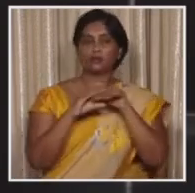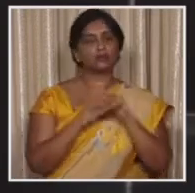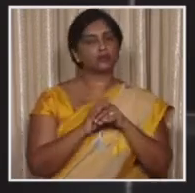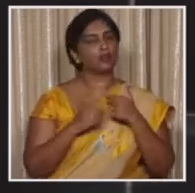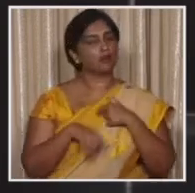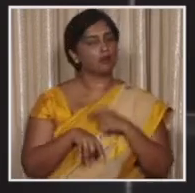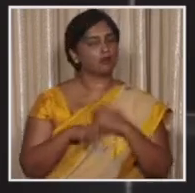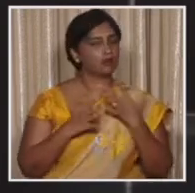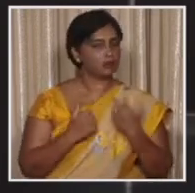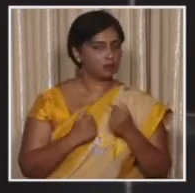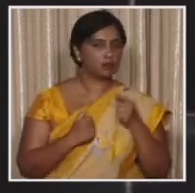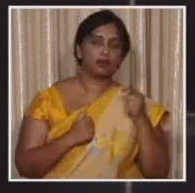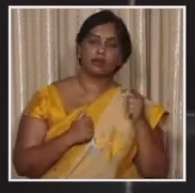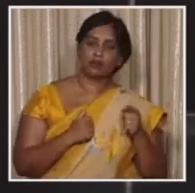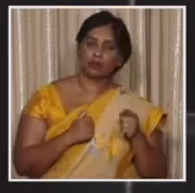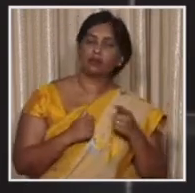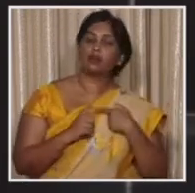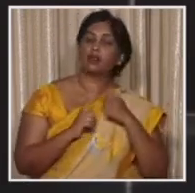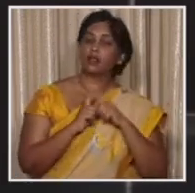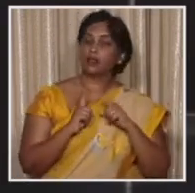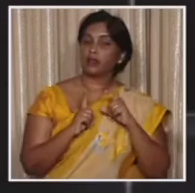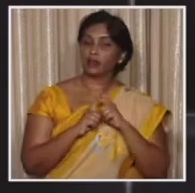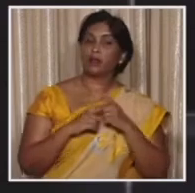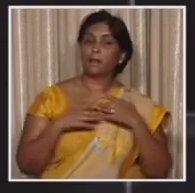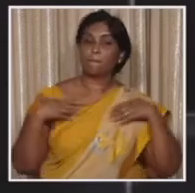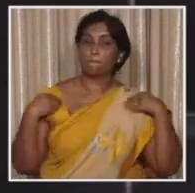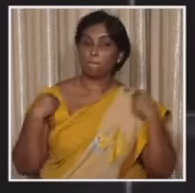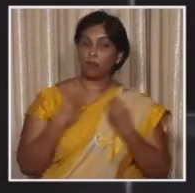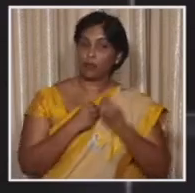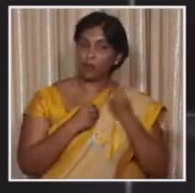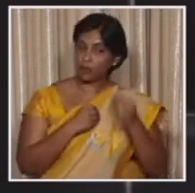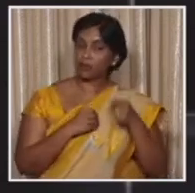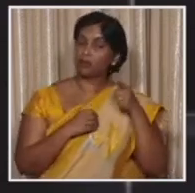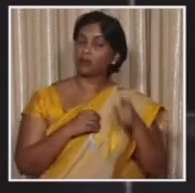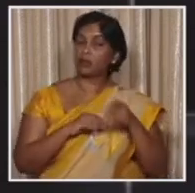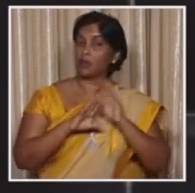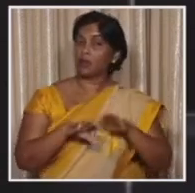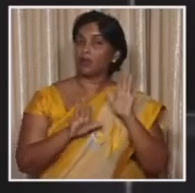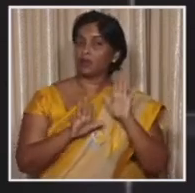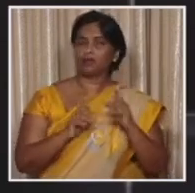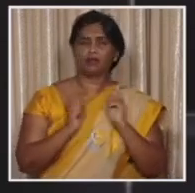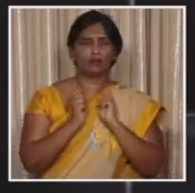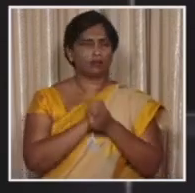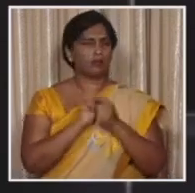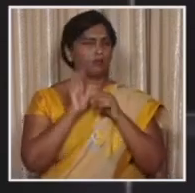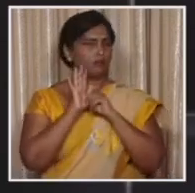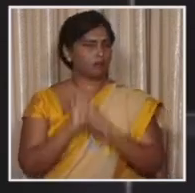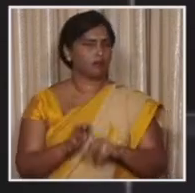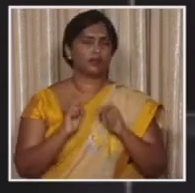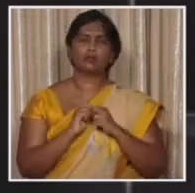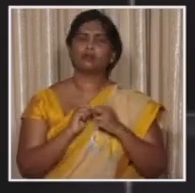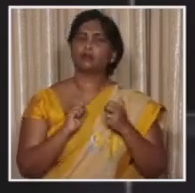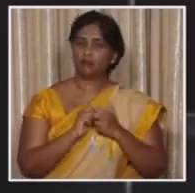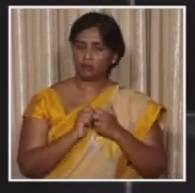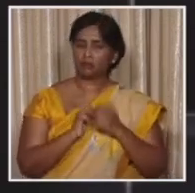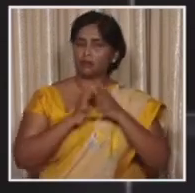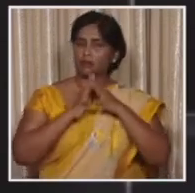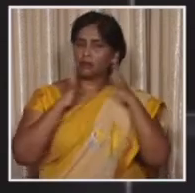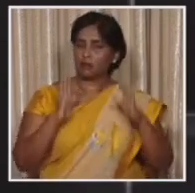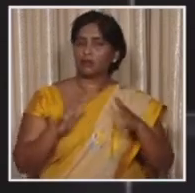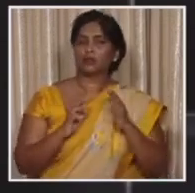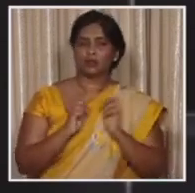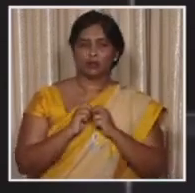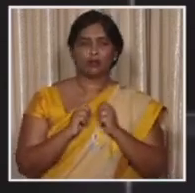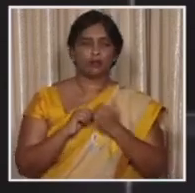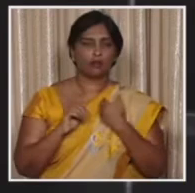මට අවස්ථාව ලැබුණා. මෙහිදී අධ්‍යාපනික පහසුකම් ලබා දීමේදී ඔවුන්ගේ දරුවන්ට සිදුවන වෙනස්කම් සහ අසාධාරණකම් ගැන ඉමහත් වේදනාවෙන්